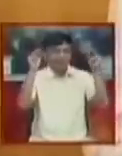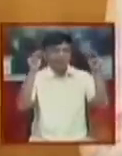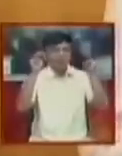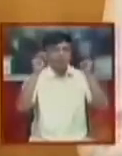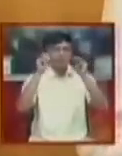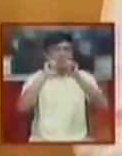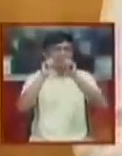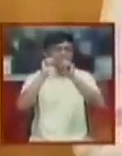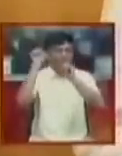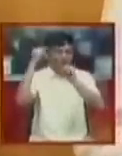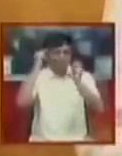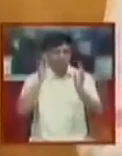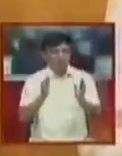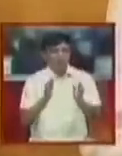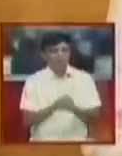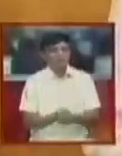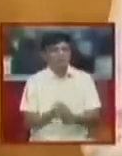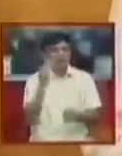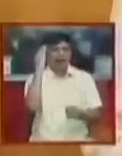trosong